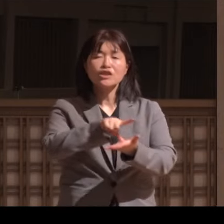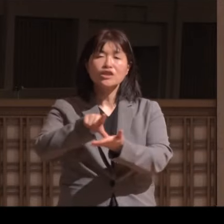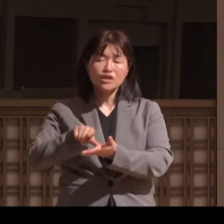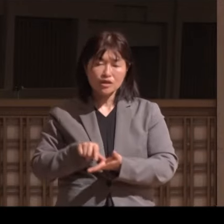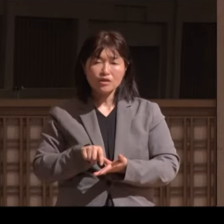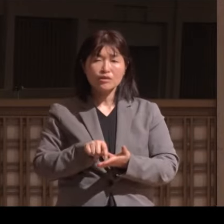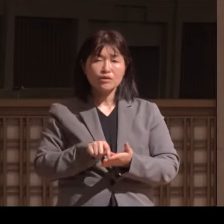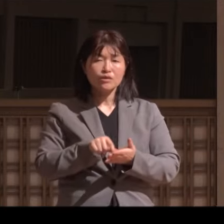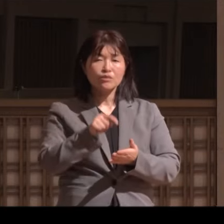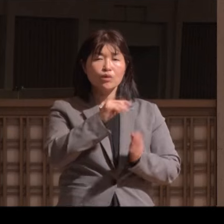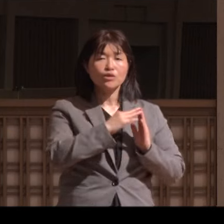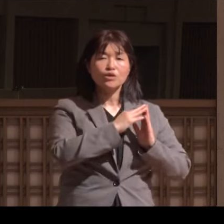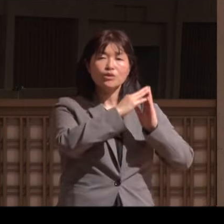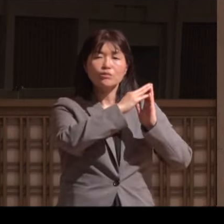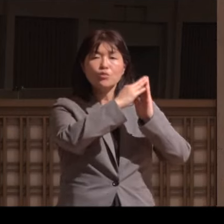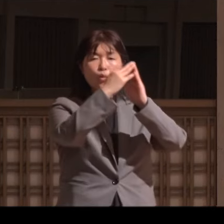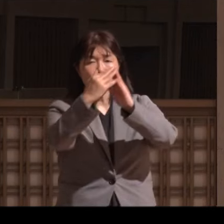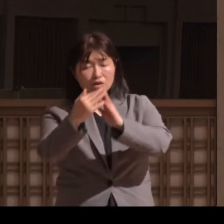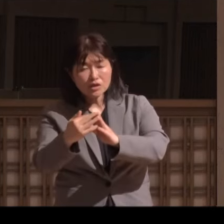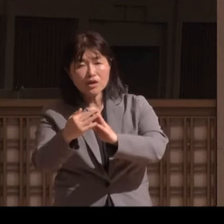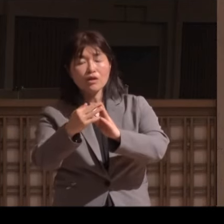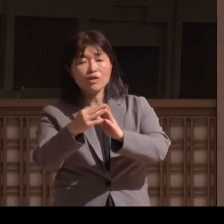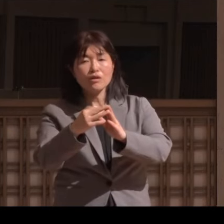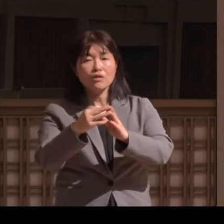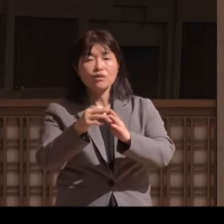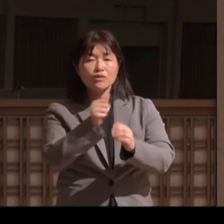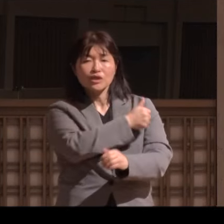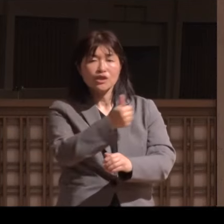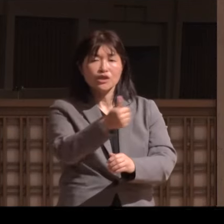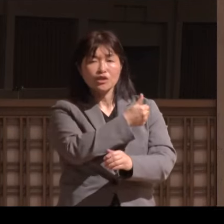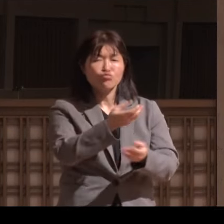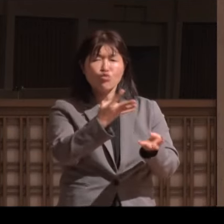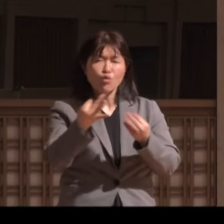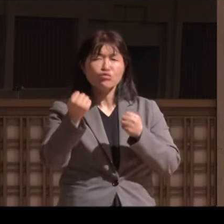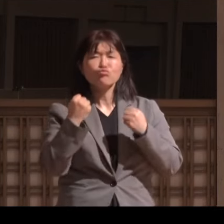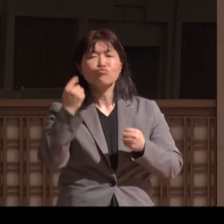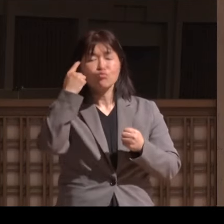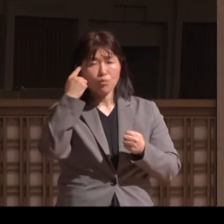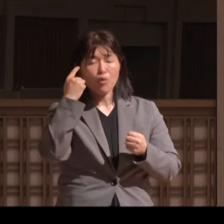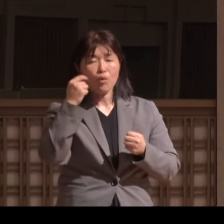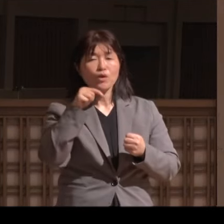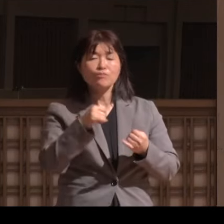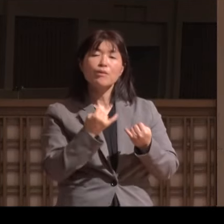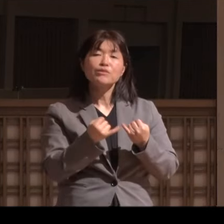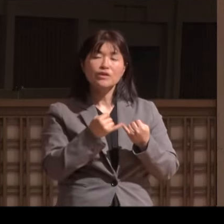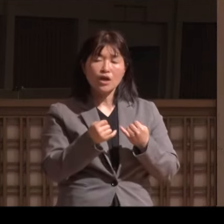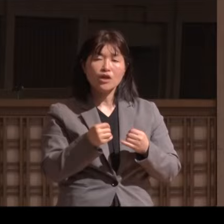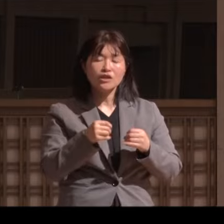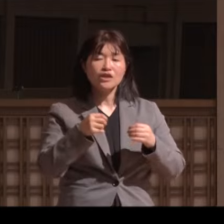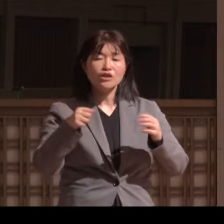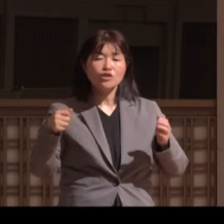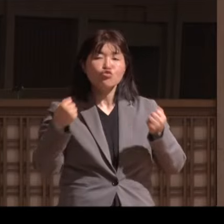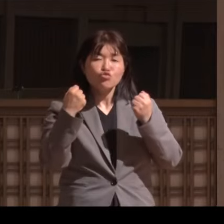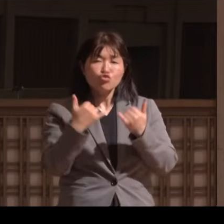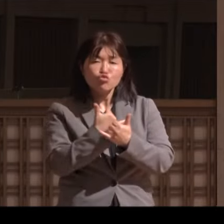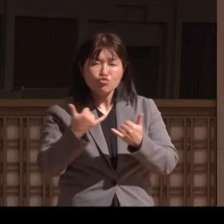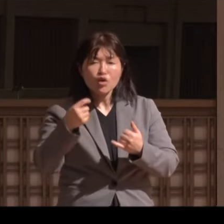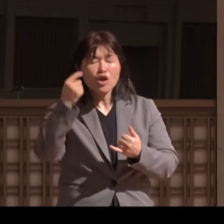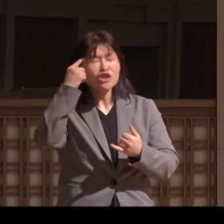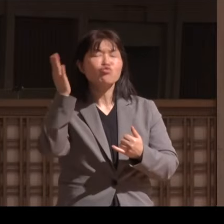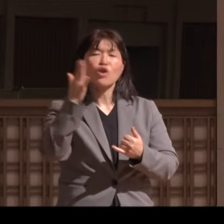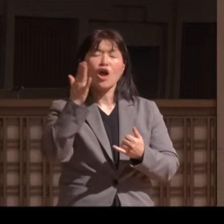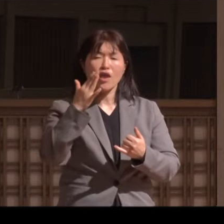あの引っ越してこられた方とか生き生きしてらっしゃる方多分たくさんいらっしゃるんだと思うんですけ今みたいに気づかないでいるだけなのか